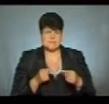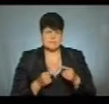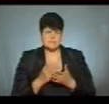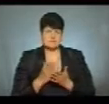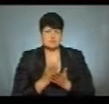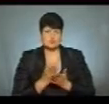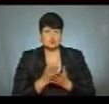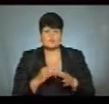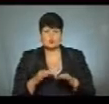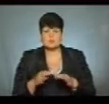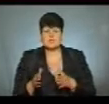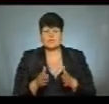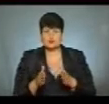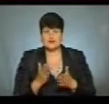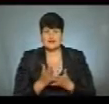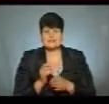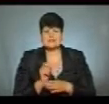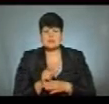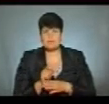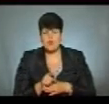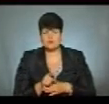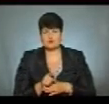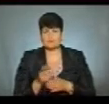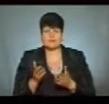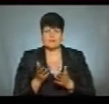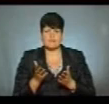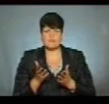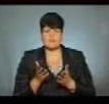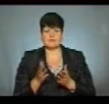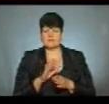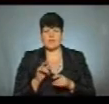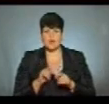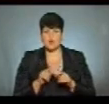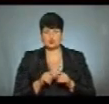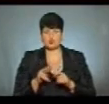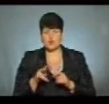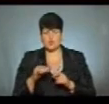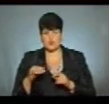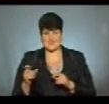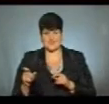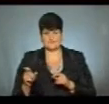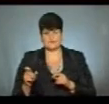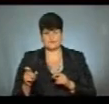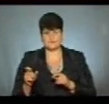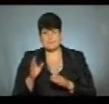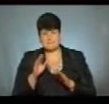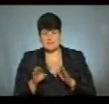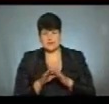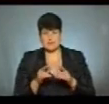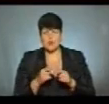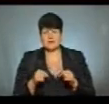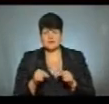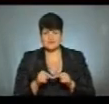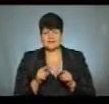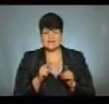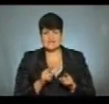служби автомобільних доріг, яка є замовником, яка не контролює, скажімо, підрядні організації,